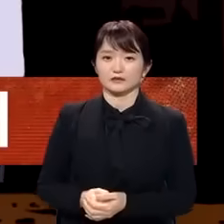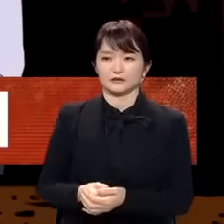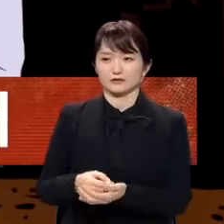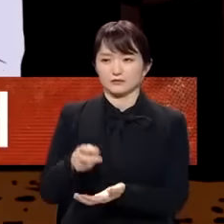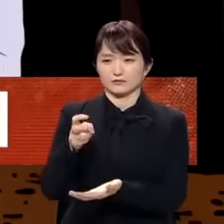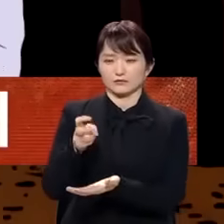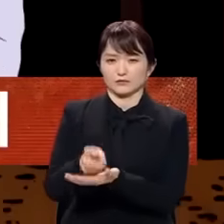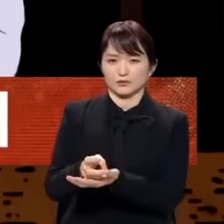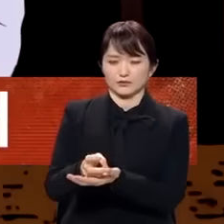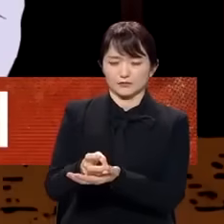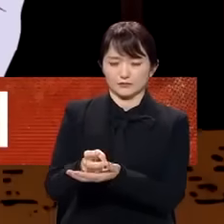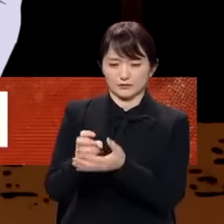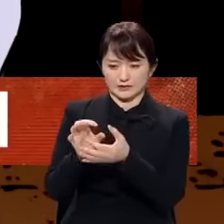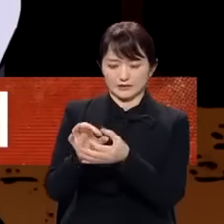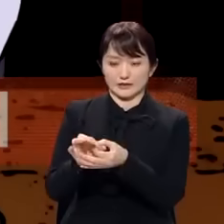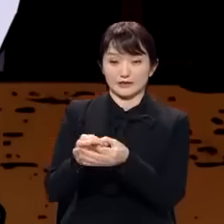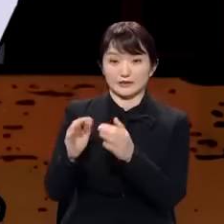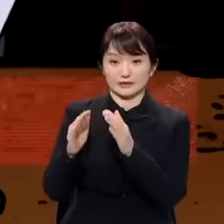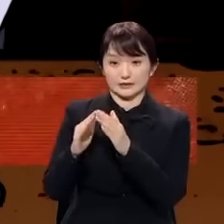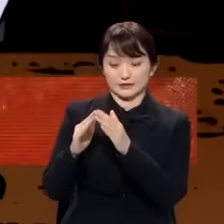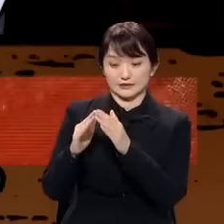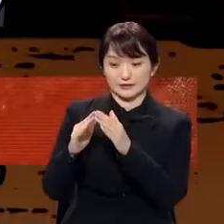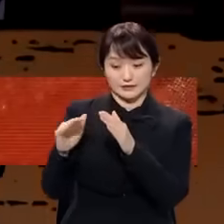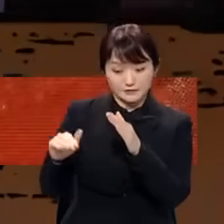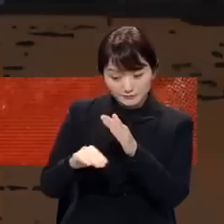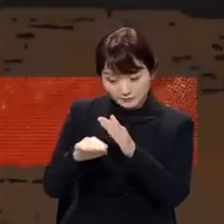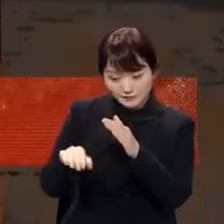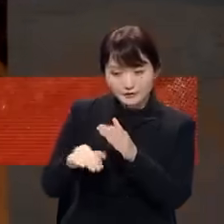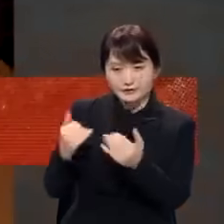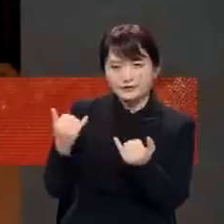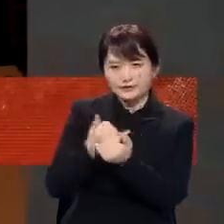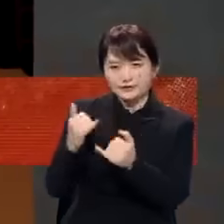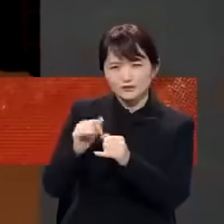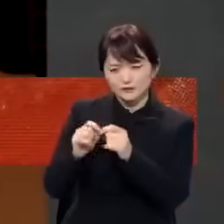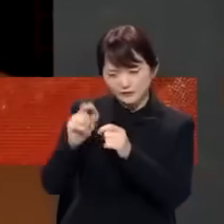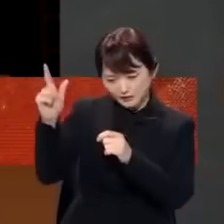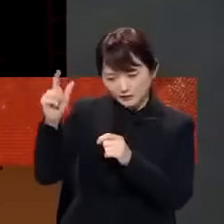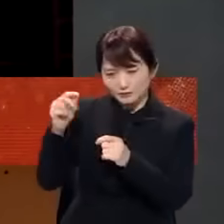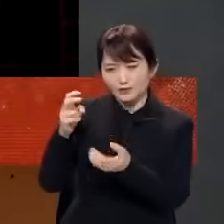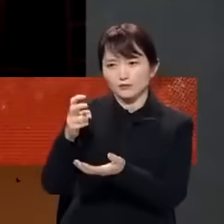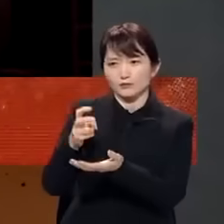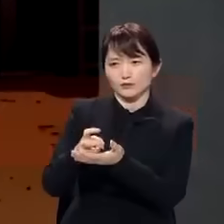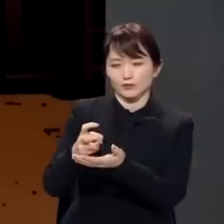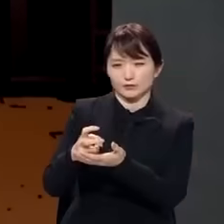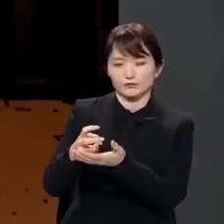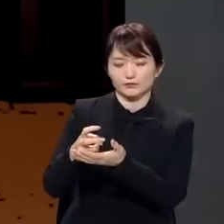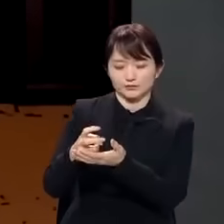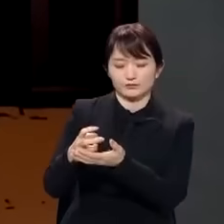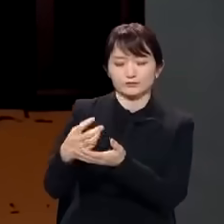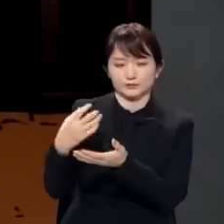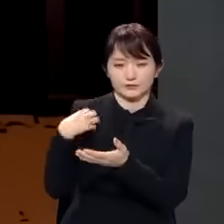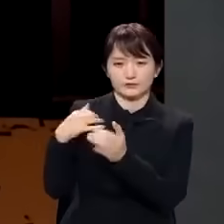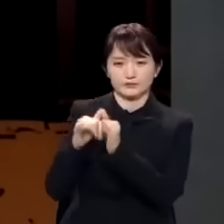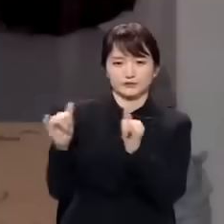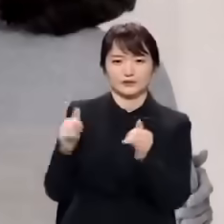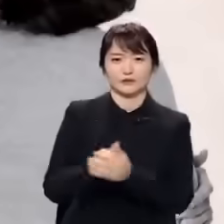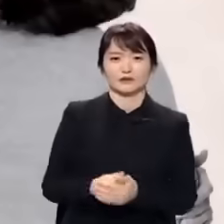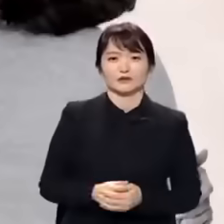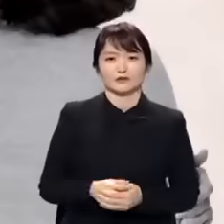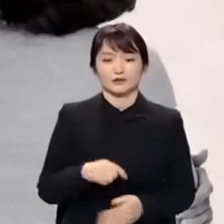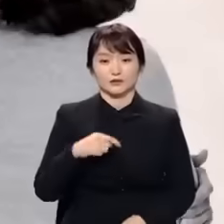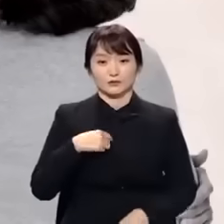아들이다 그리고 친인척 대부분이 법조인이다 이렇게 설명을 했고요 본인 도 그 서울에 명문고 졸업하고 또 고려대 법대를